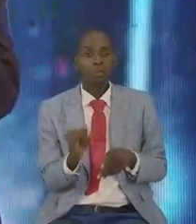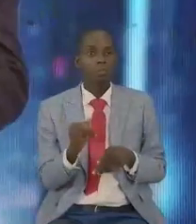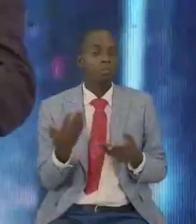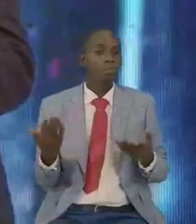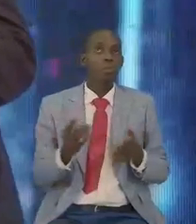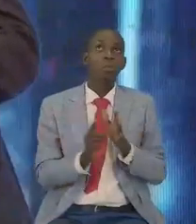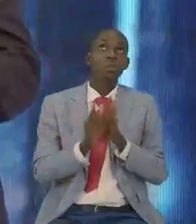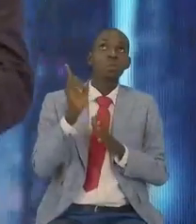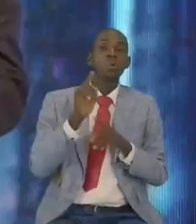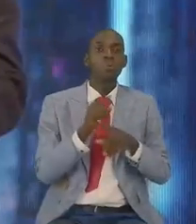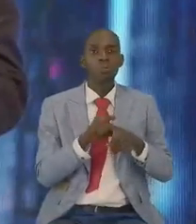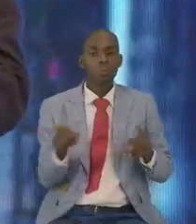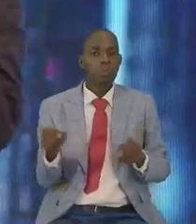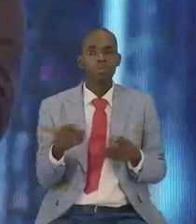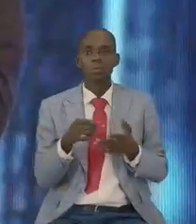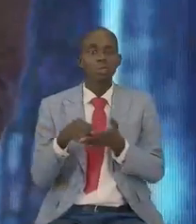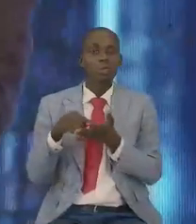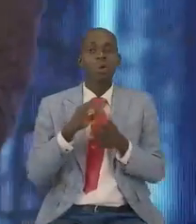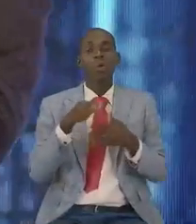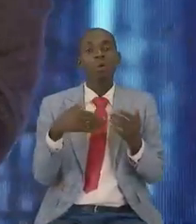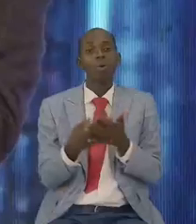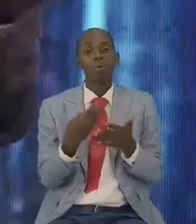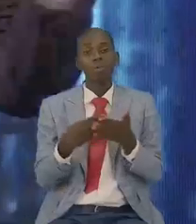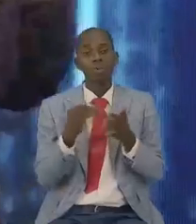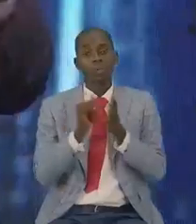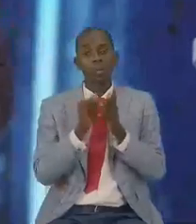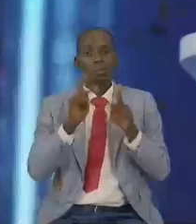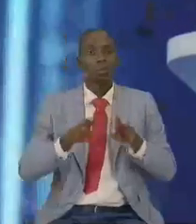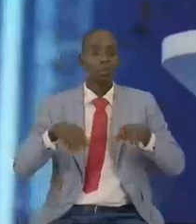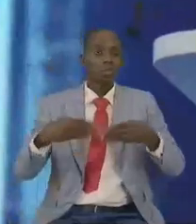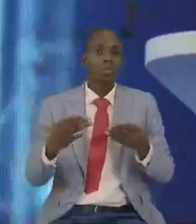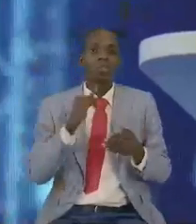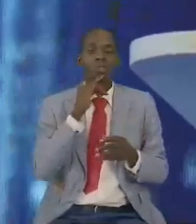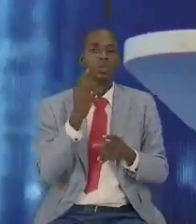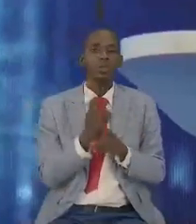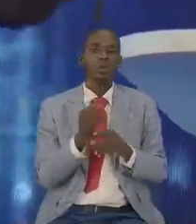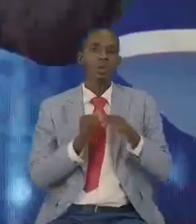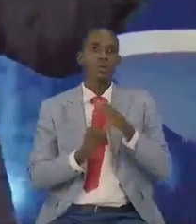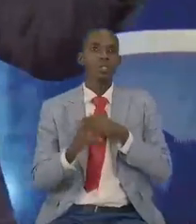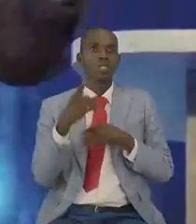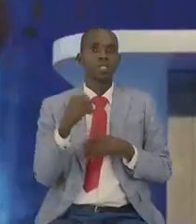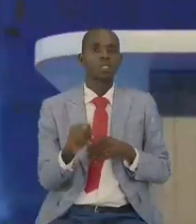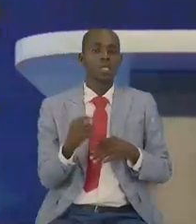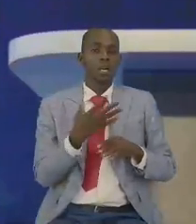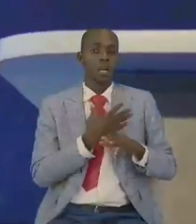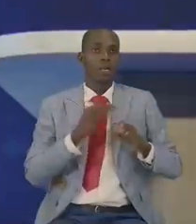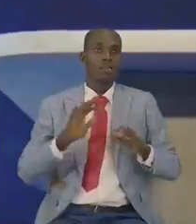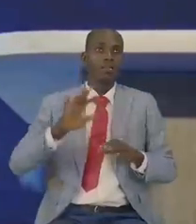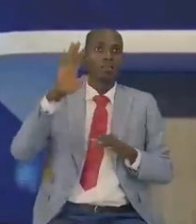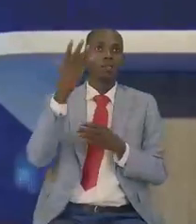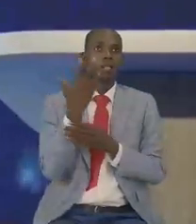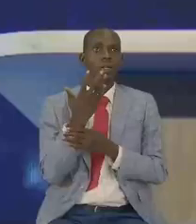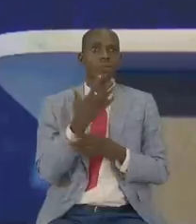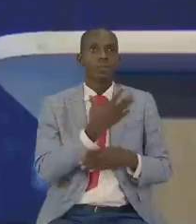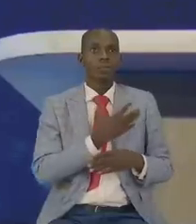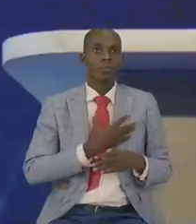gens. Et ça met un petit appui sur lui et il est un peu plus élancé que les autres.